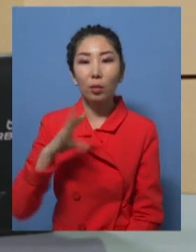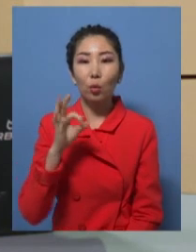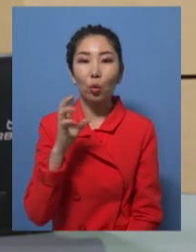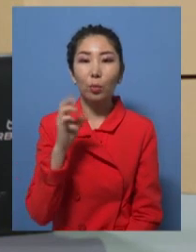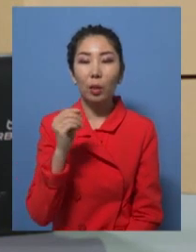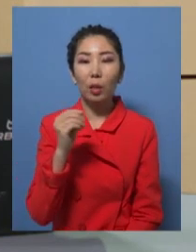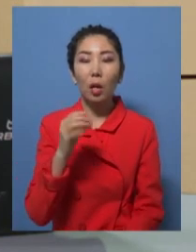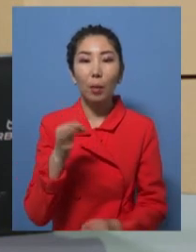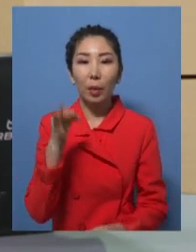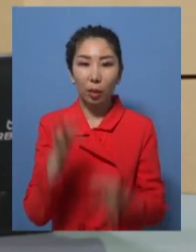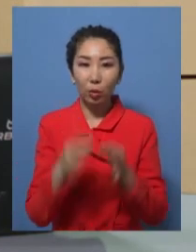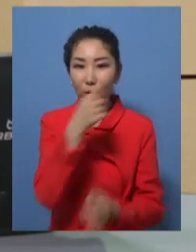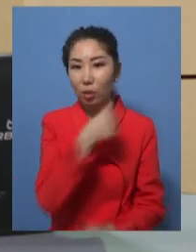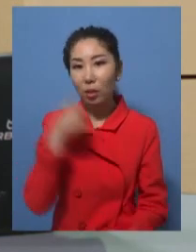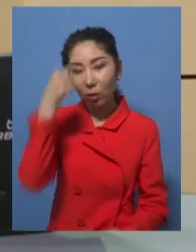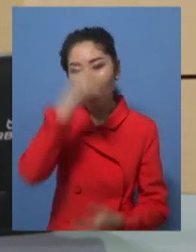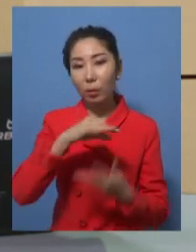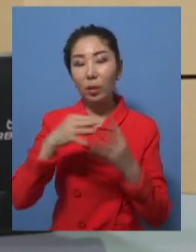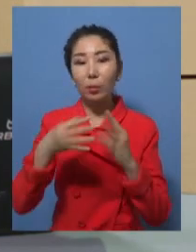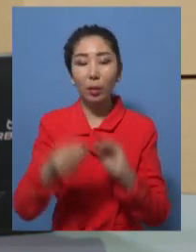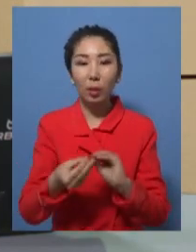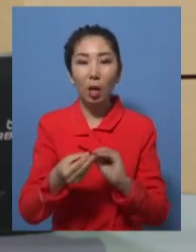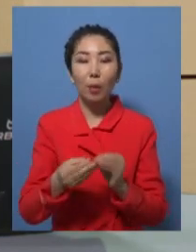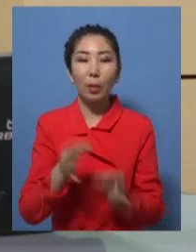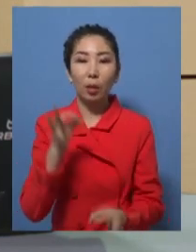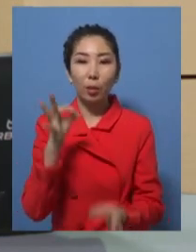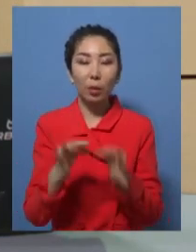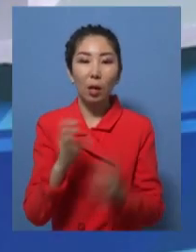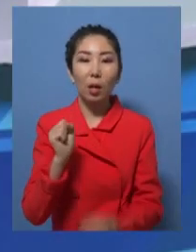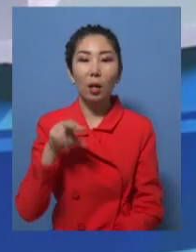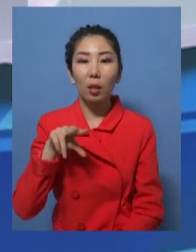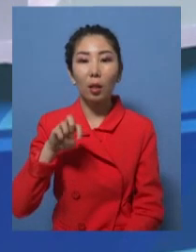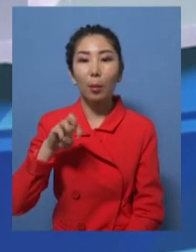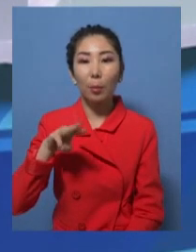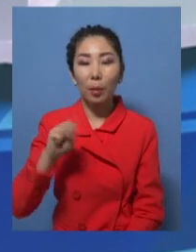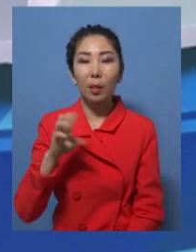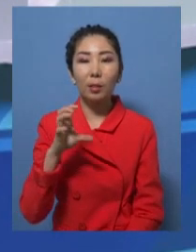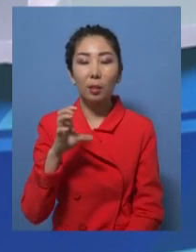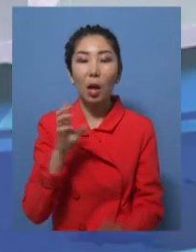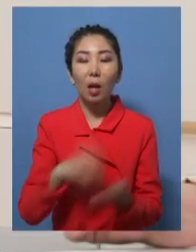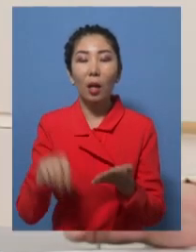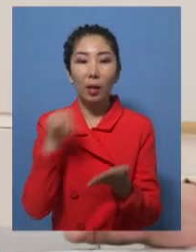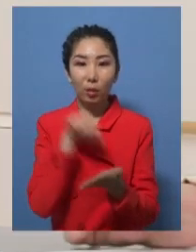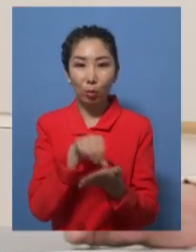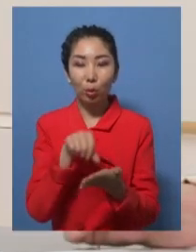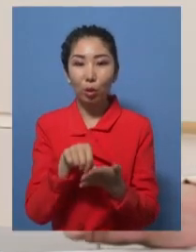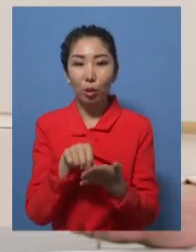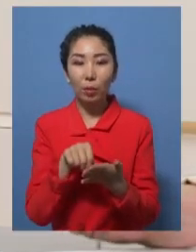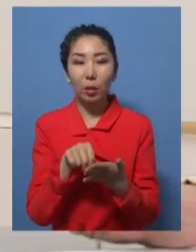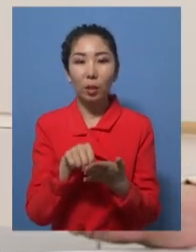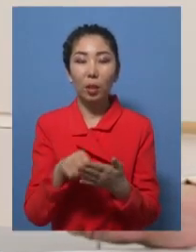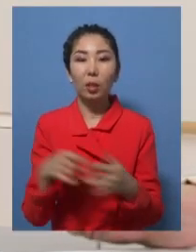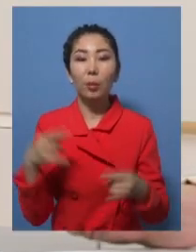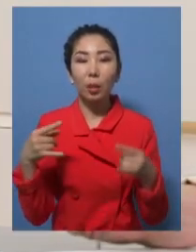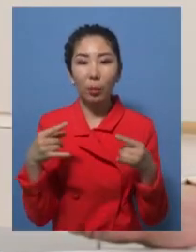жыл қорытындысы туралы болмақ. Хабарға Қаратөбе ауданының прокуроры Алмас Төрекелдіұлы Таспеков қатысып отыр. Тікелей